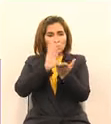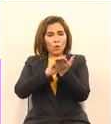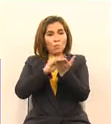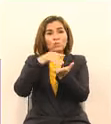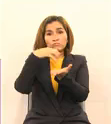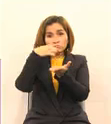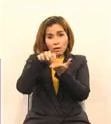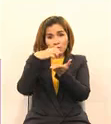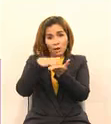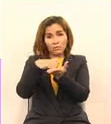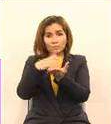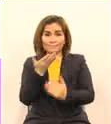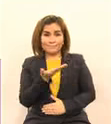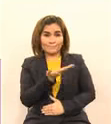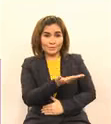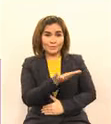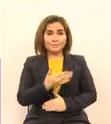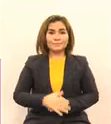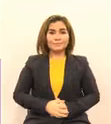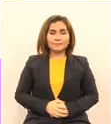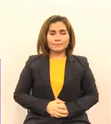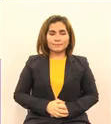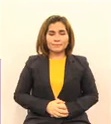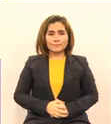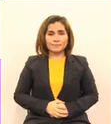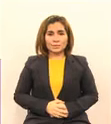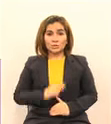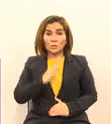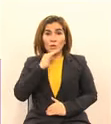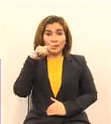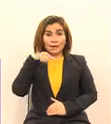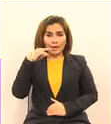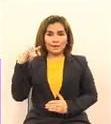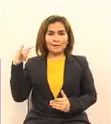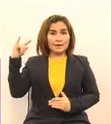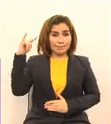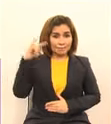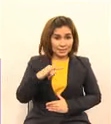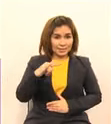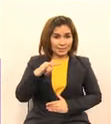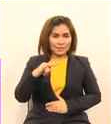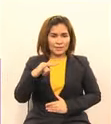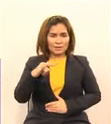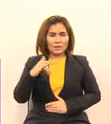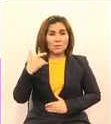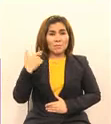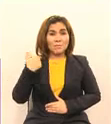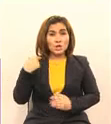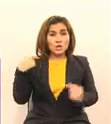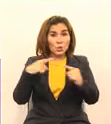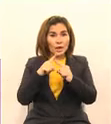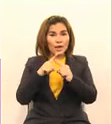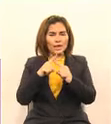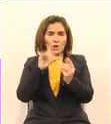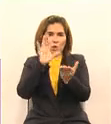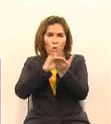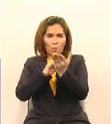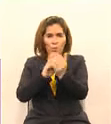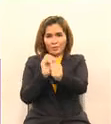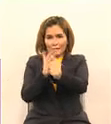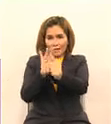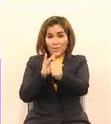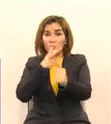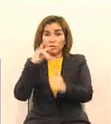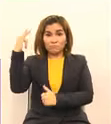ครับขอสไลด์ถัดไปนะครับโดยเฉพาะถ้ามาจากเครื่องบินนะครับเราคงมีการแจก Health Beware Card ก็คือข้อมูลคำแนะน